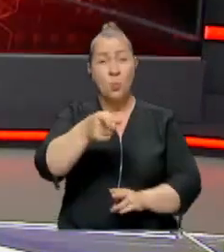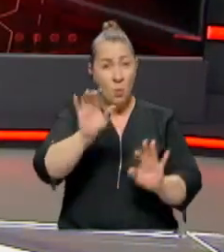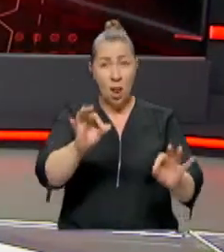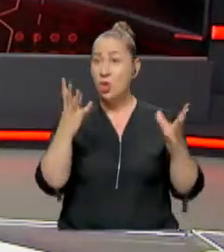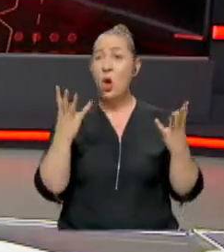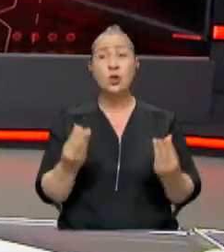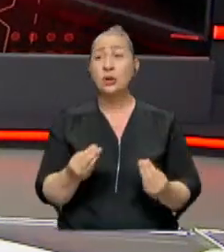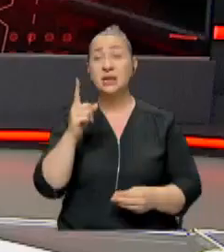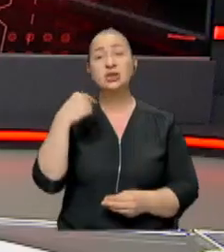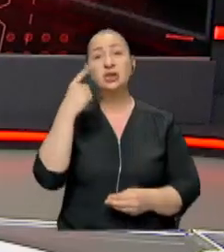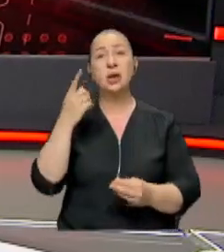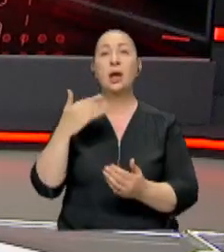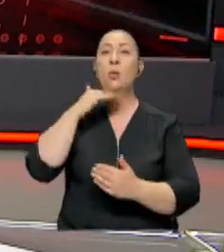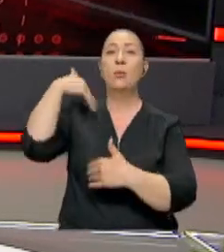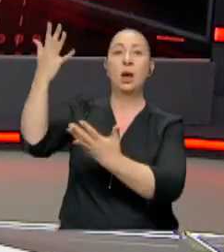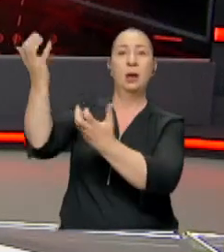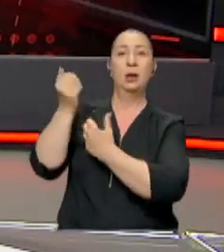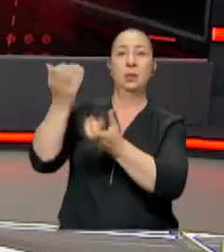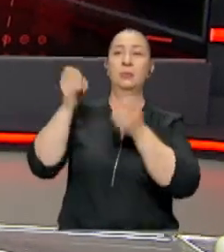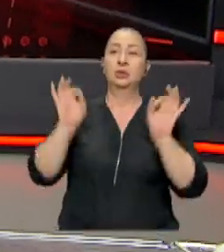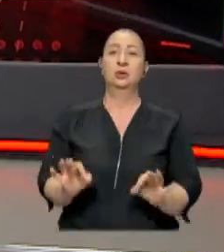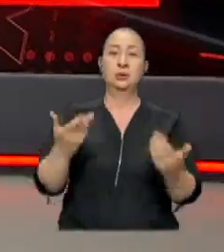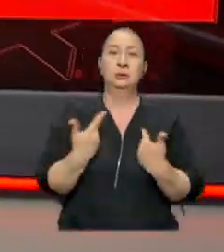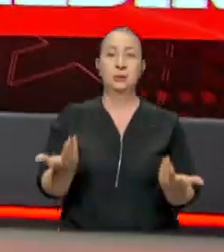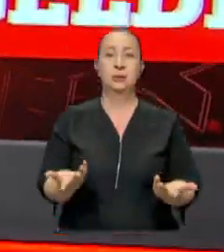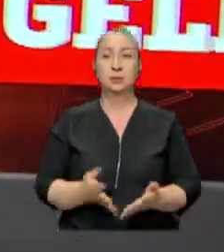ne olduk? Bir de şeker ithal eder hale geldik.